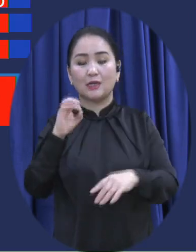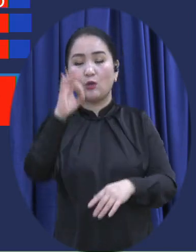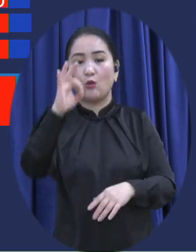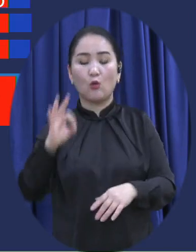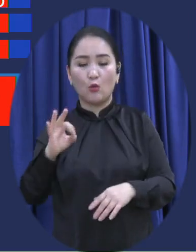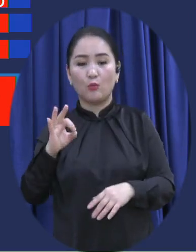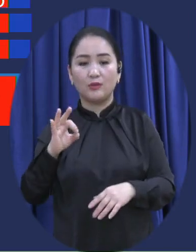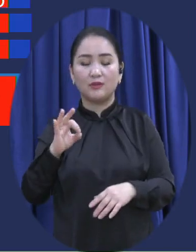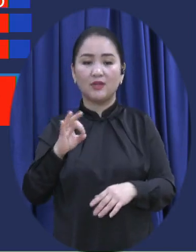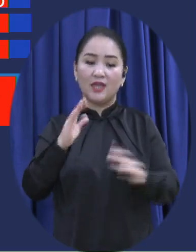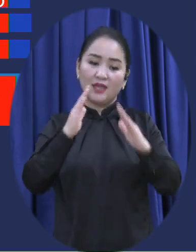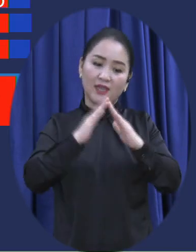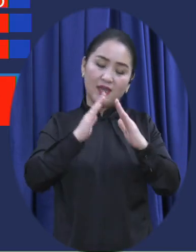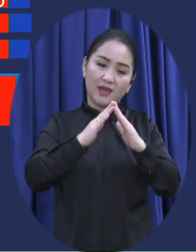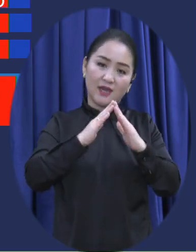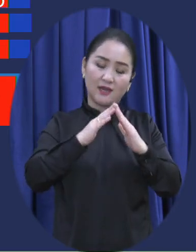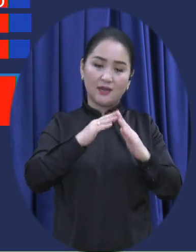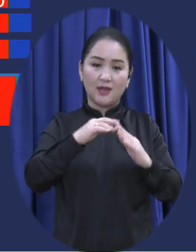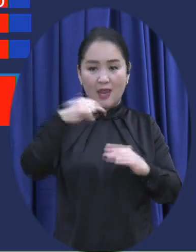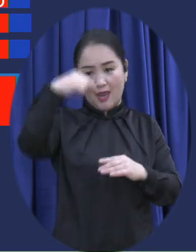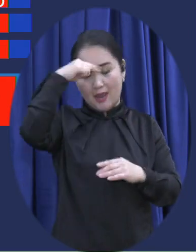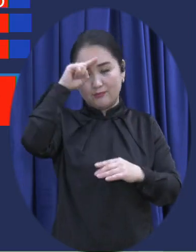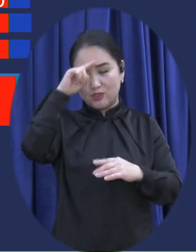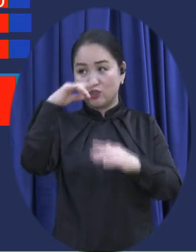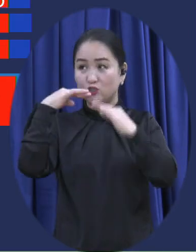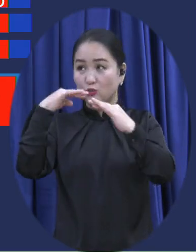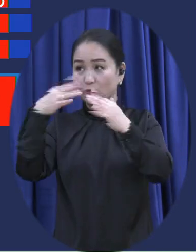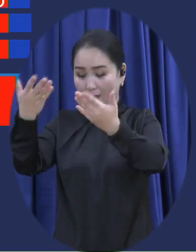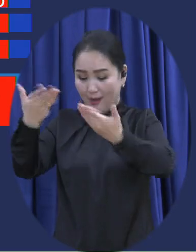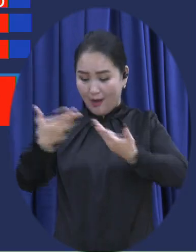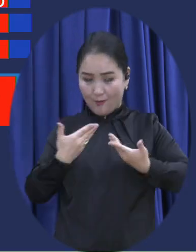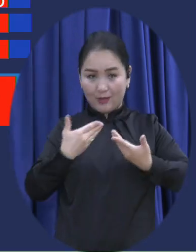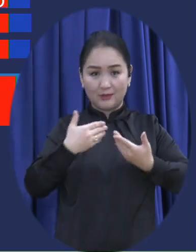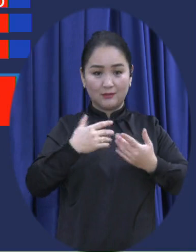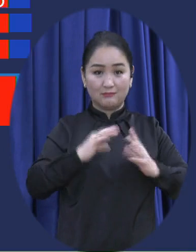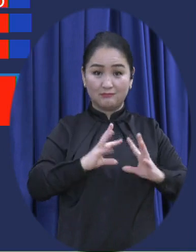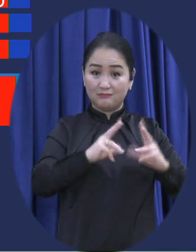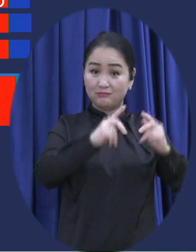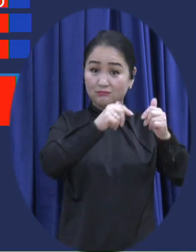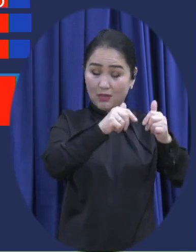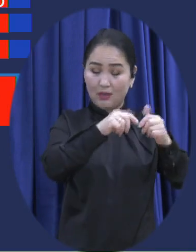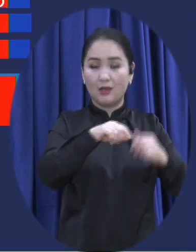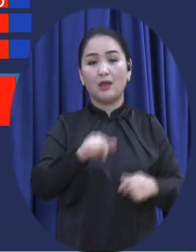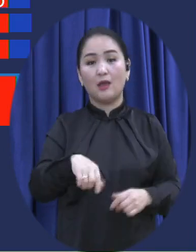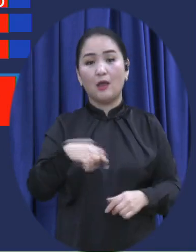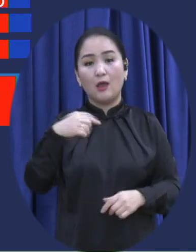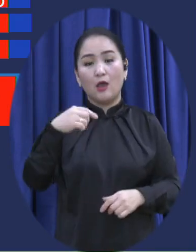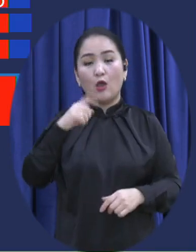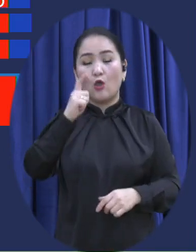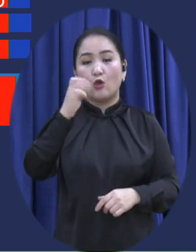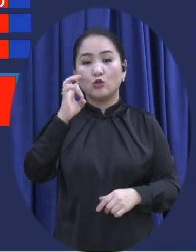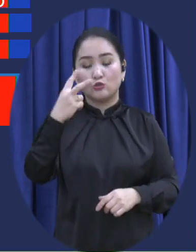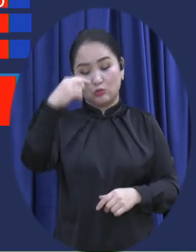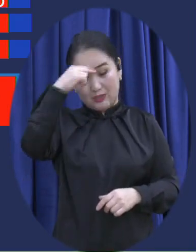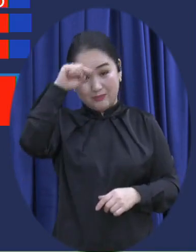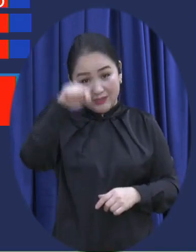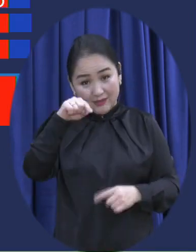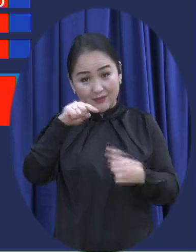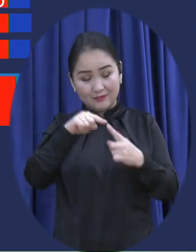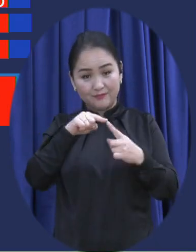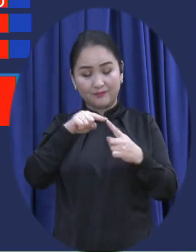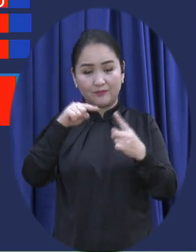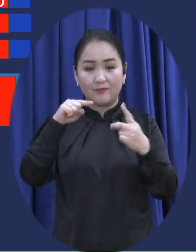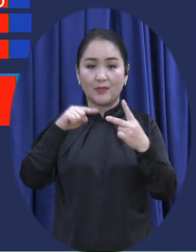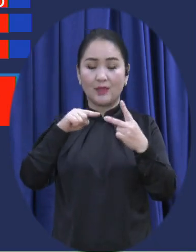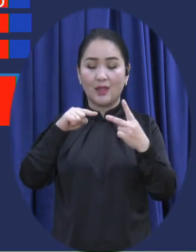дандаа гэрээрээ эмчийн одоо зөвлөмж өрөөл эмчлэгдсэн. За мөн манай одоо халдвар төвчин судлалын үндэсний төв, за бусад